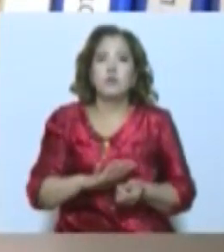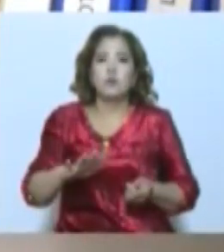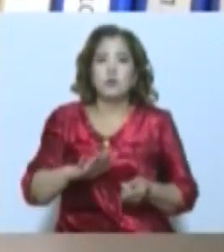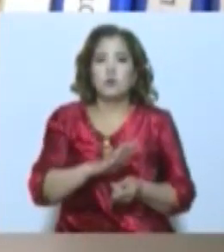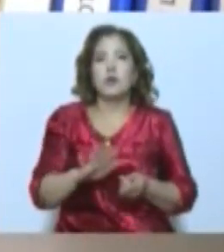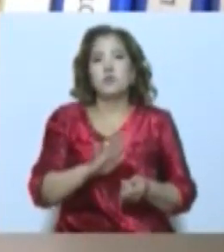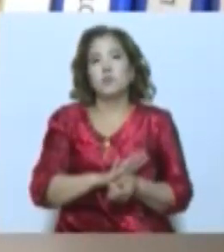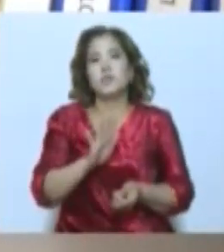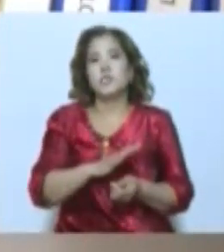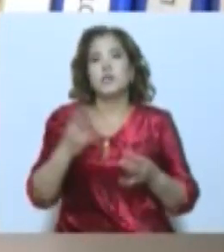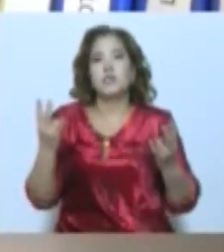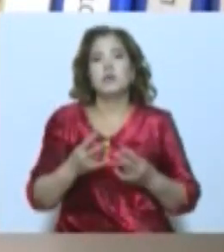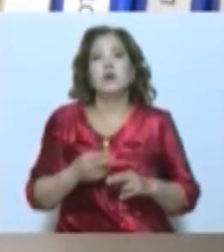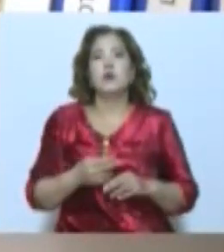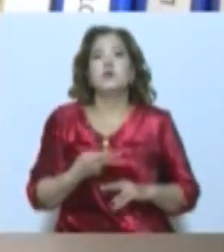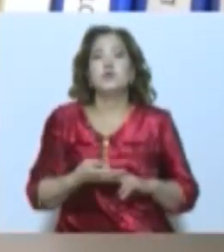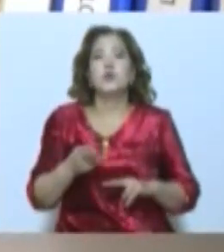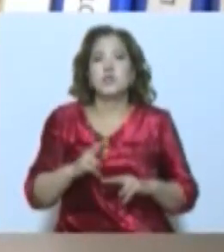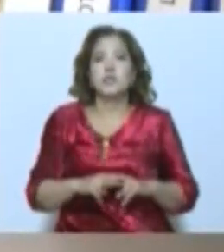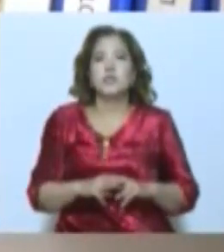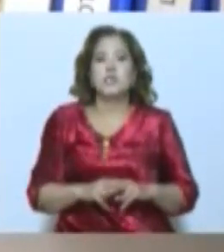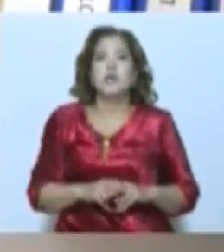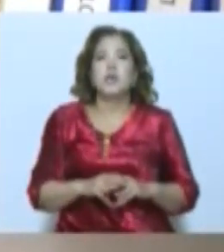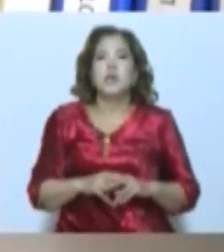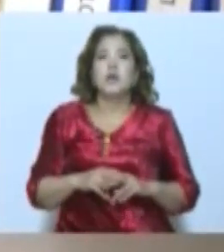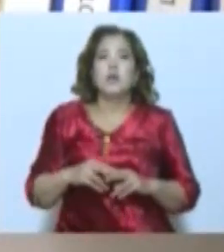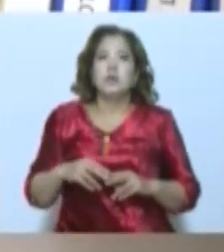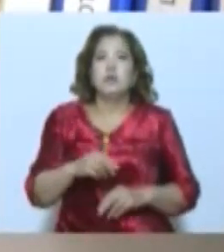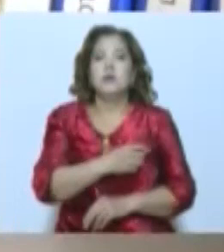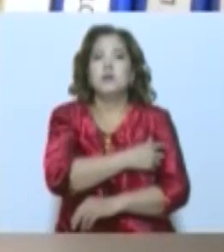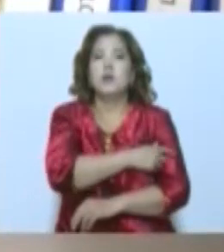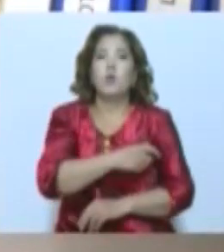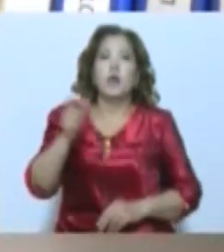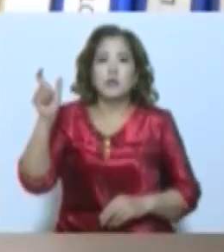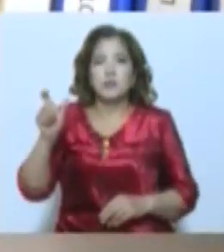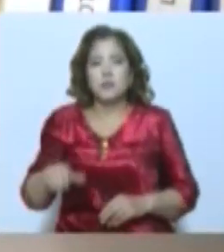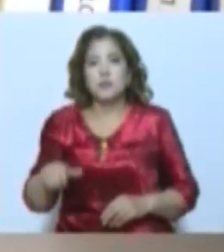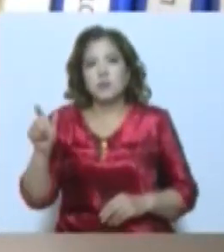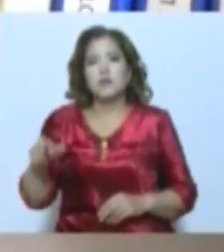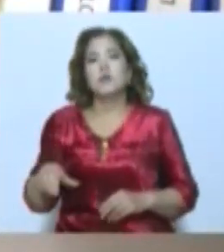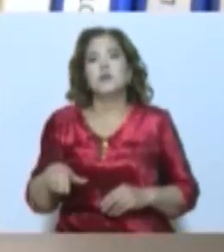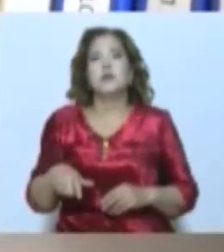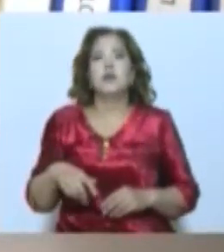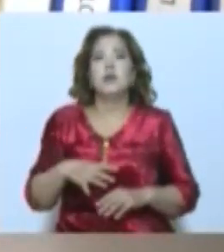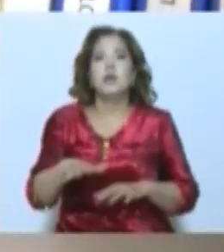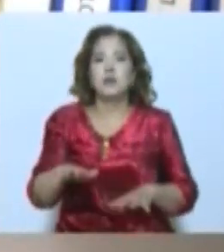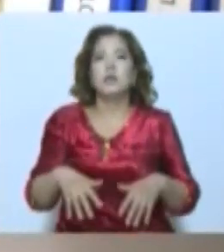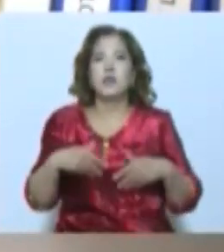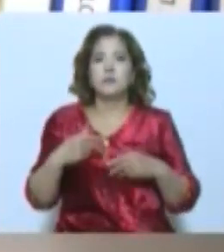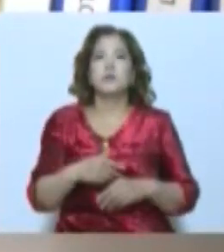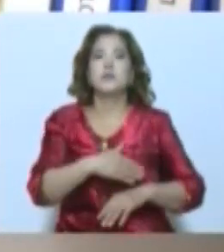үшін жасанды қан айналымға кіргізіп, науқасты енгізіп, жасанды қан айналымға организмнің